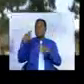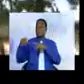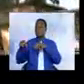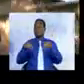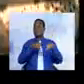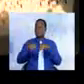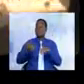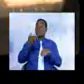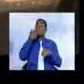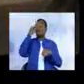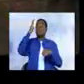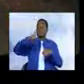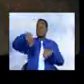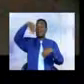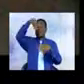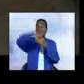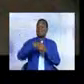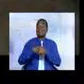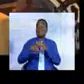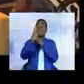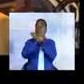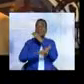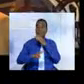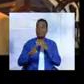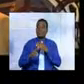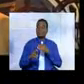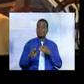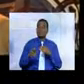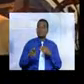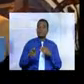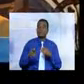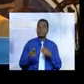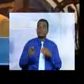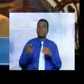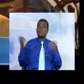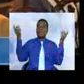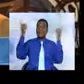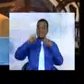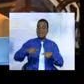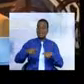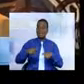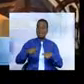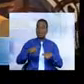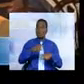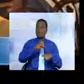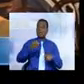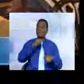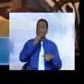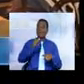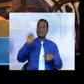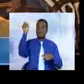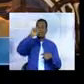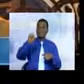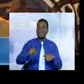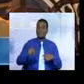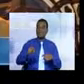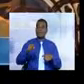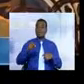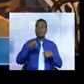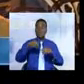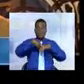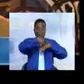village, de la tribu et du canton. C'est quand ils n'ont pas la solution qu'il faut qu'on fait le transfert à ce